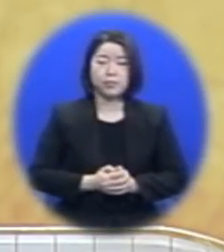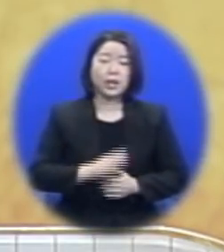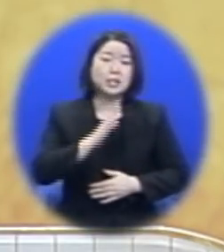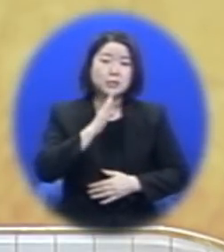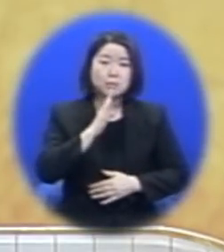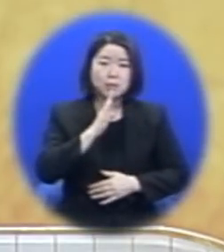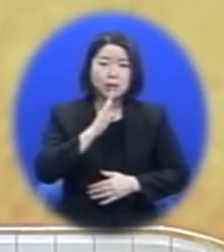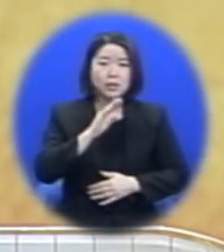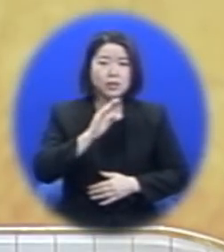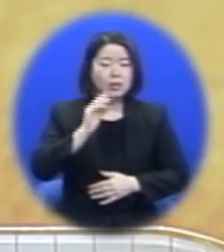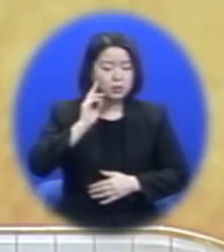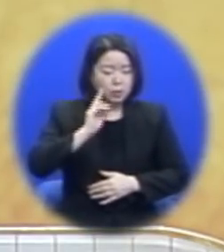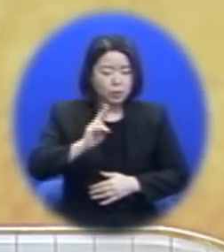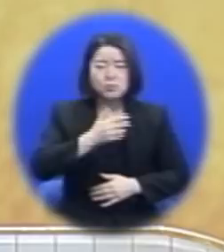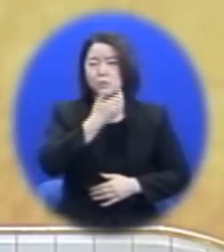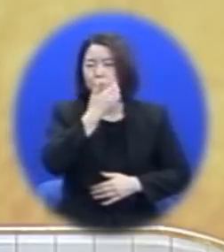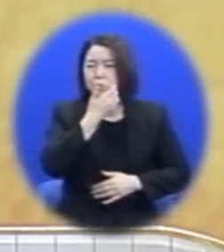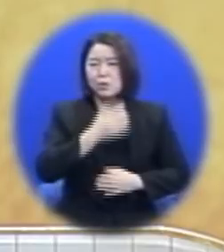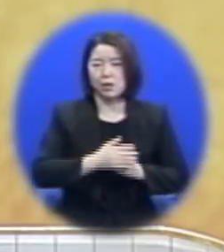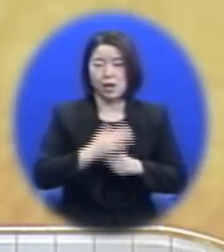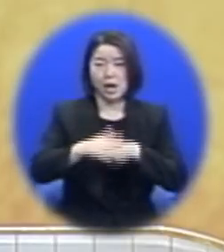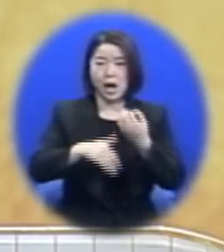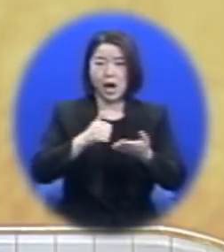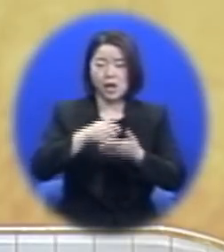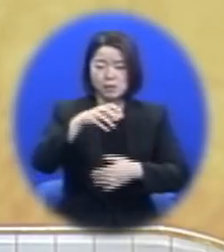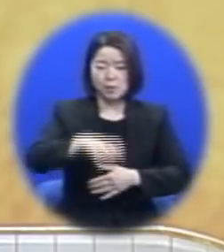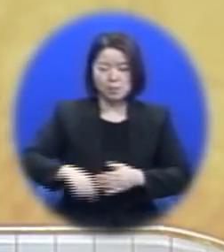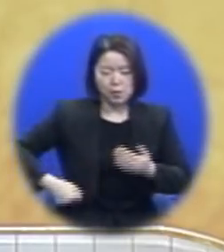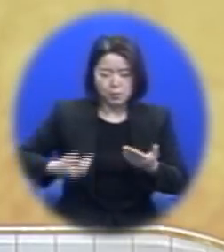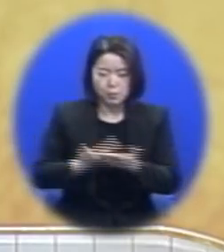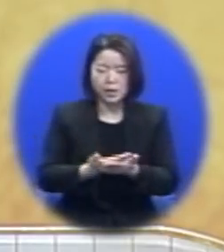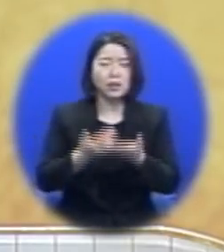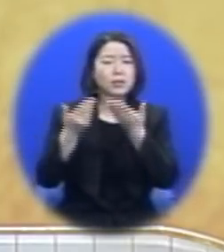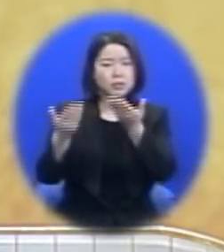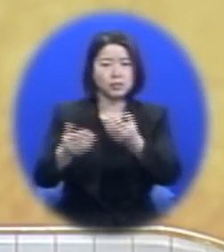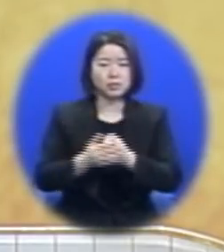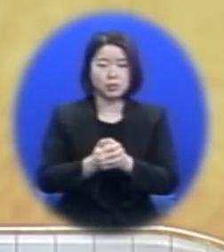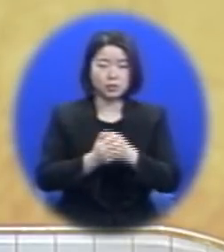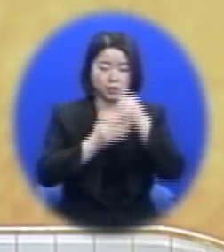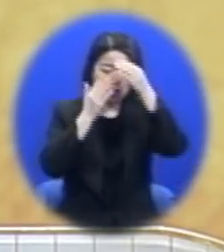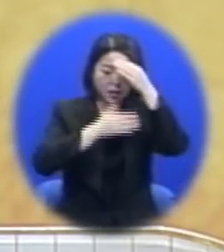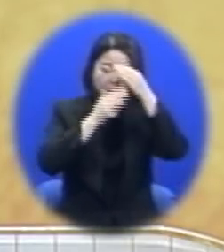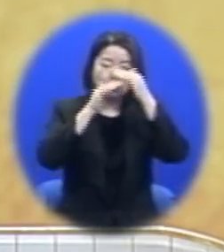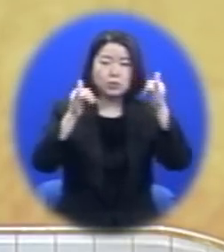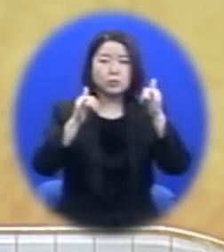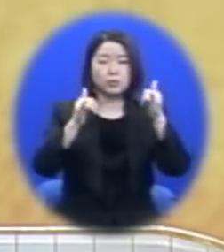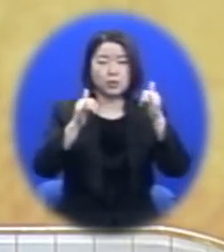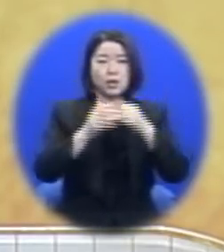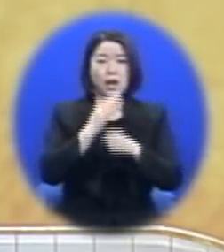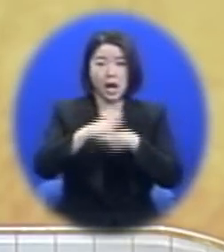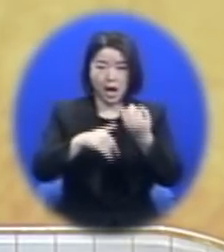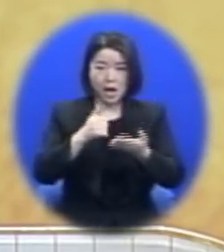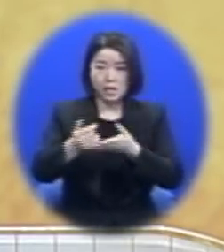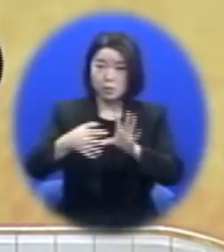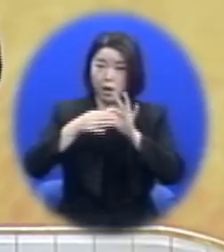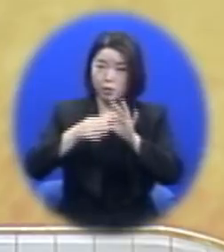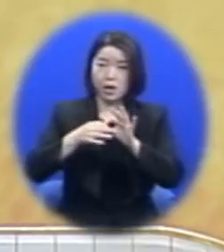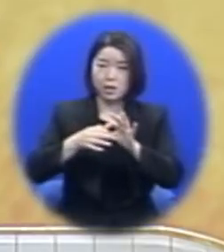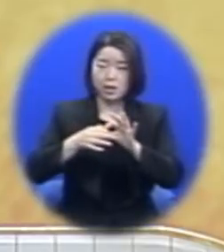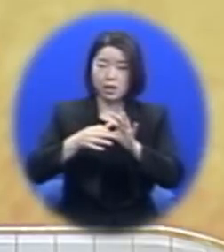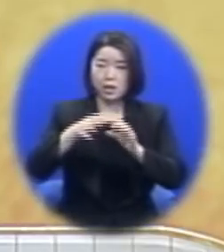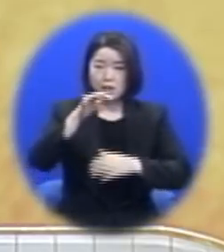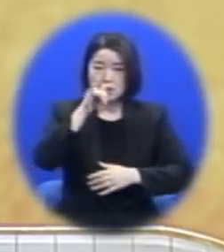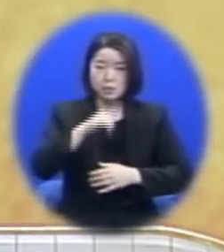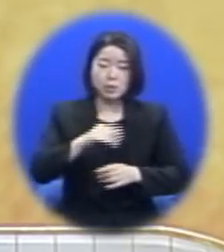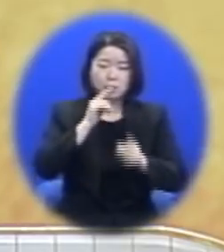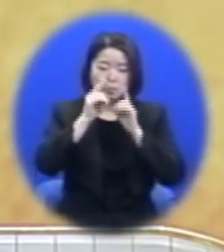정말 너무 부끄러웠고 하나님 앞에 정말 참회했어요. 성도들이 하나님과의 관계에 있어서 말할 수